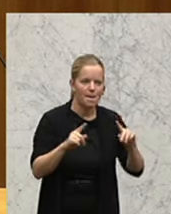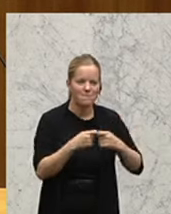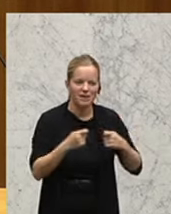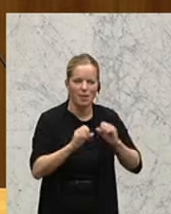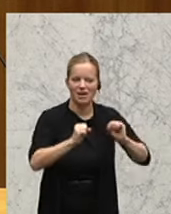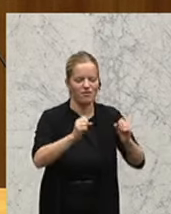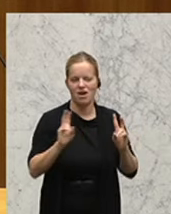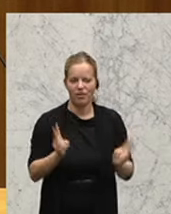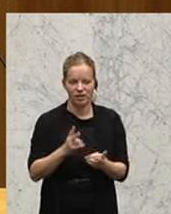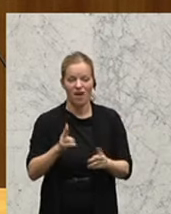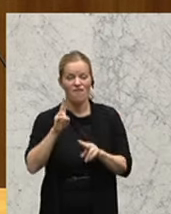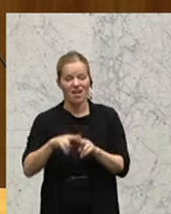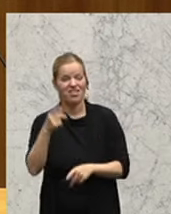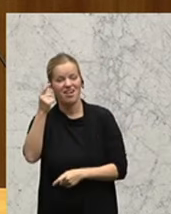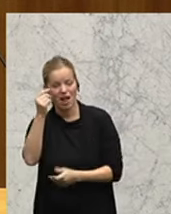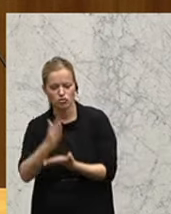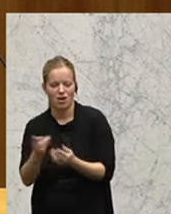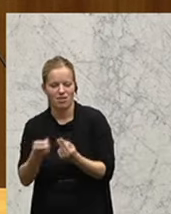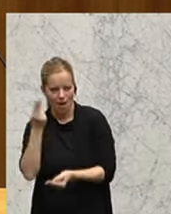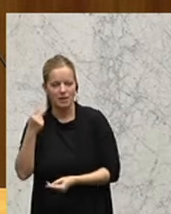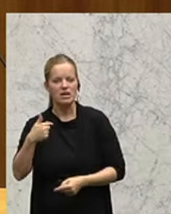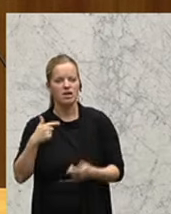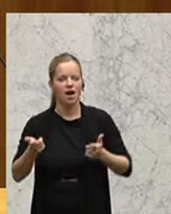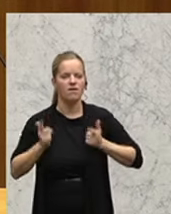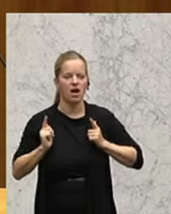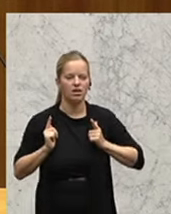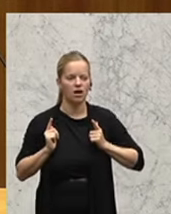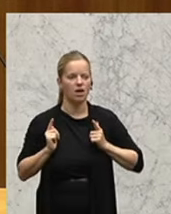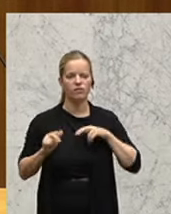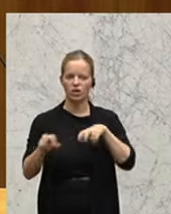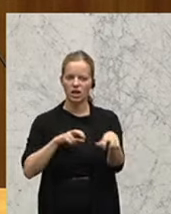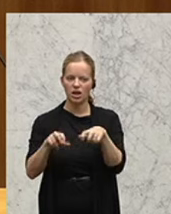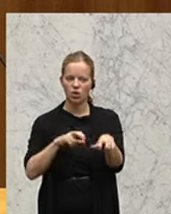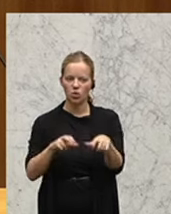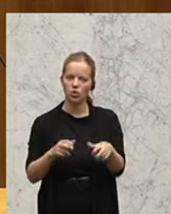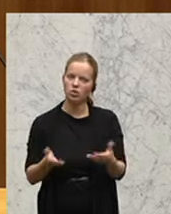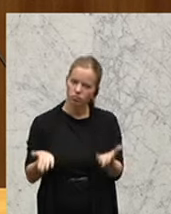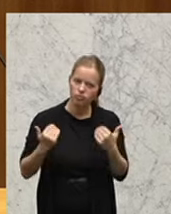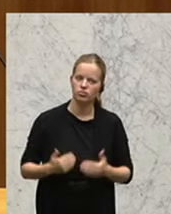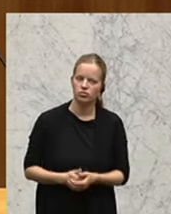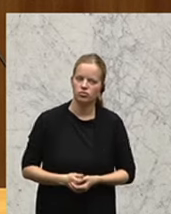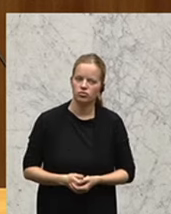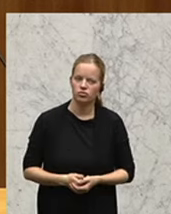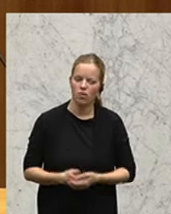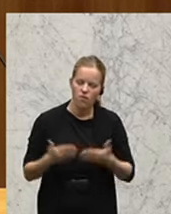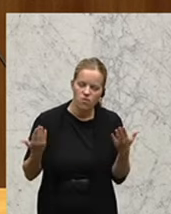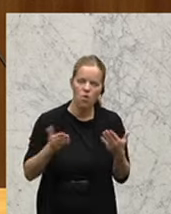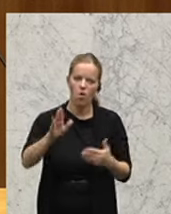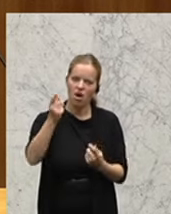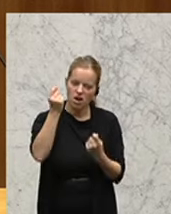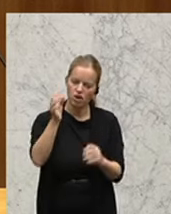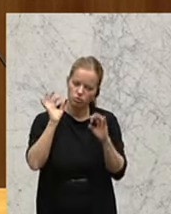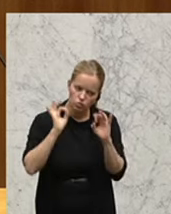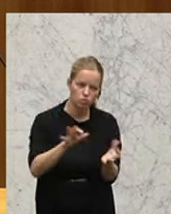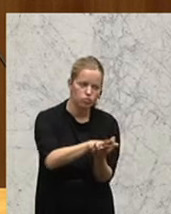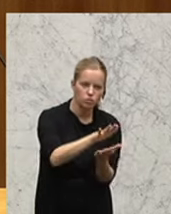wir schon eine Mittelverknappung haben, dann erwarte ich mir von der Regierung, dass man hergeht und schaut, wo ist das Geld effizient eingesetzt